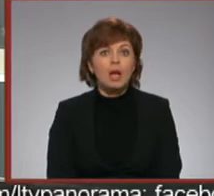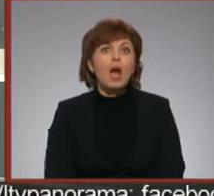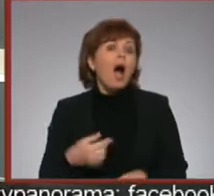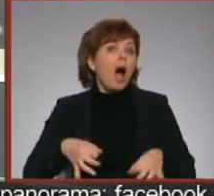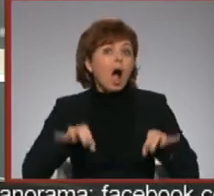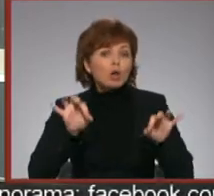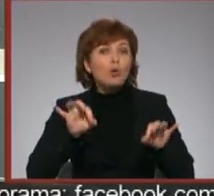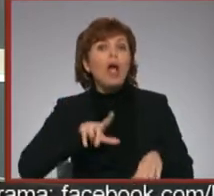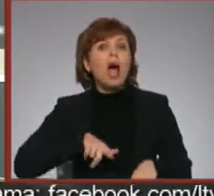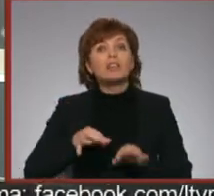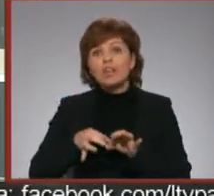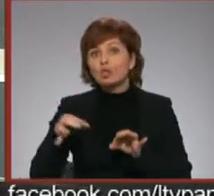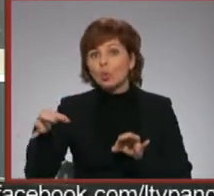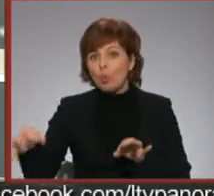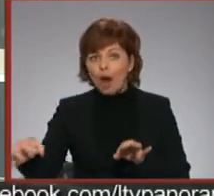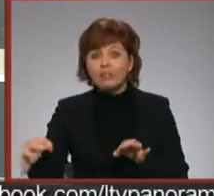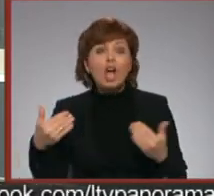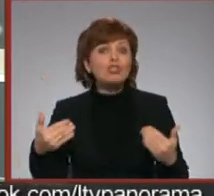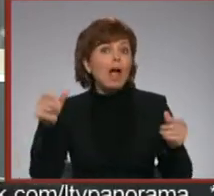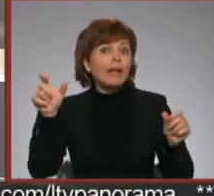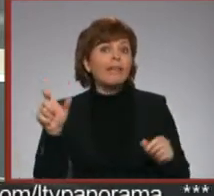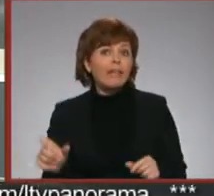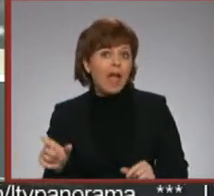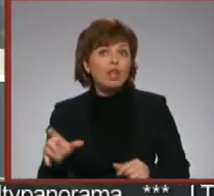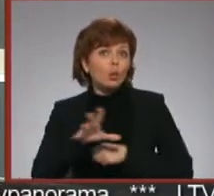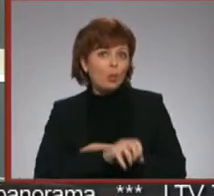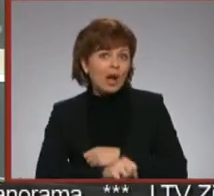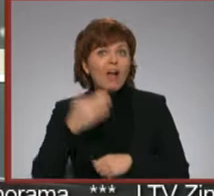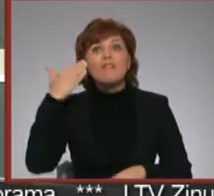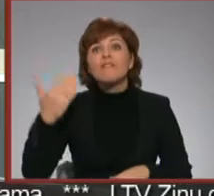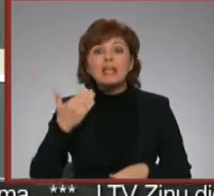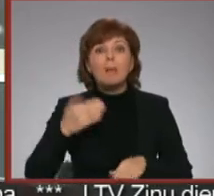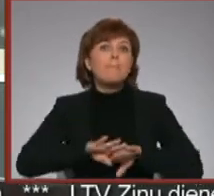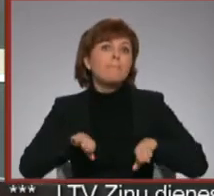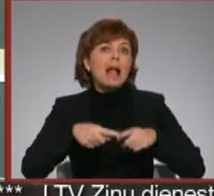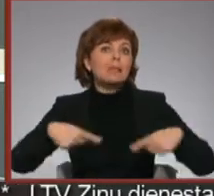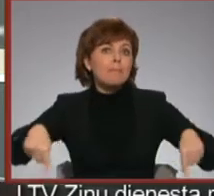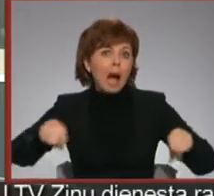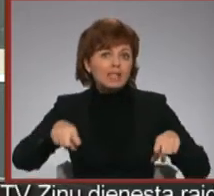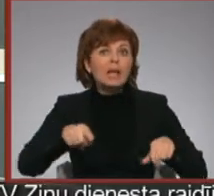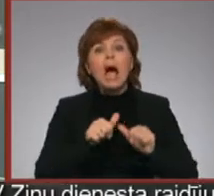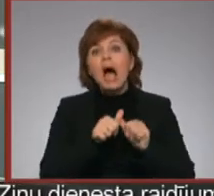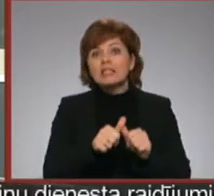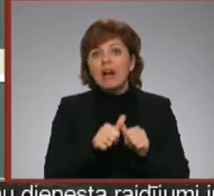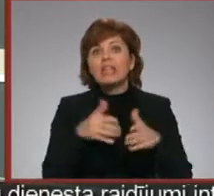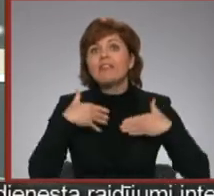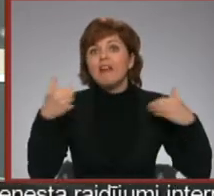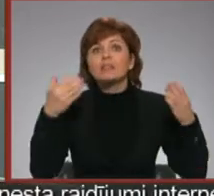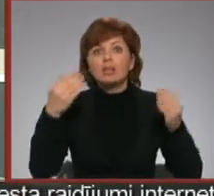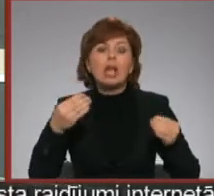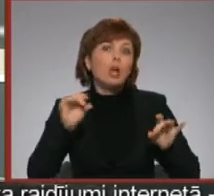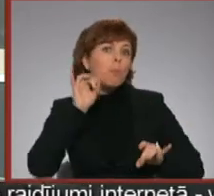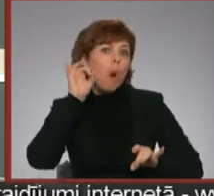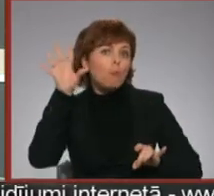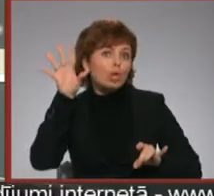Un no aktualitātes no Latvijas novadiem šajā nedēļas nogalē Ventspils peldbaseinā tiek aizvadīta veselības diena, lai popularizētu fizioterapijas